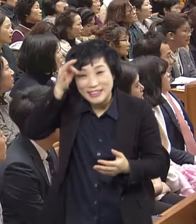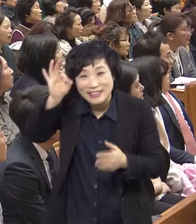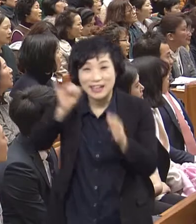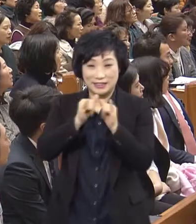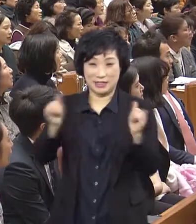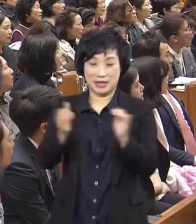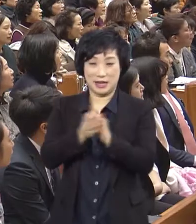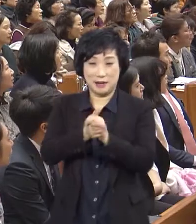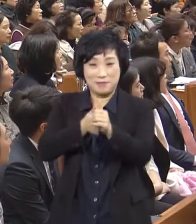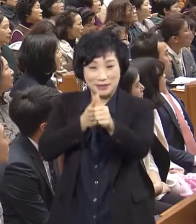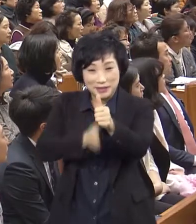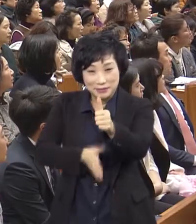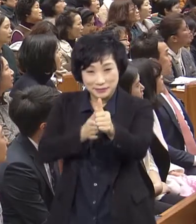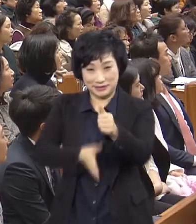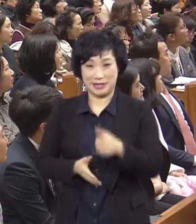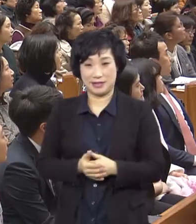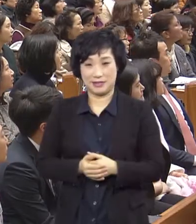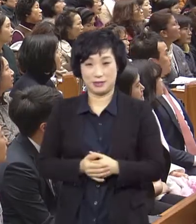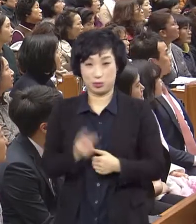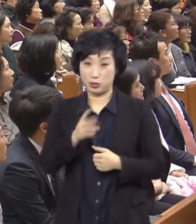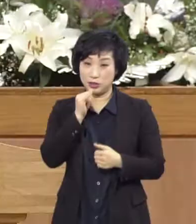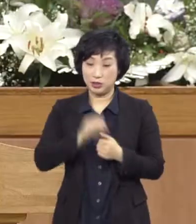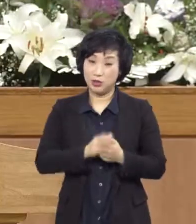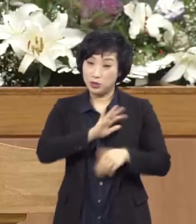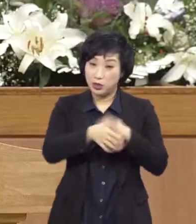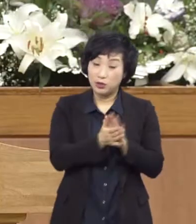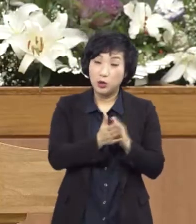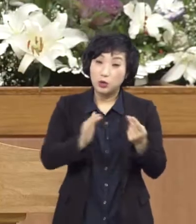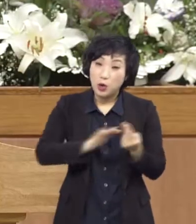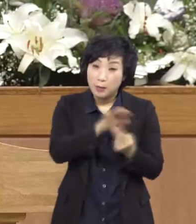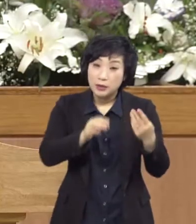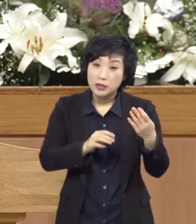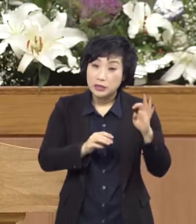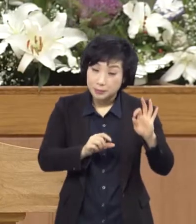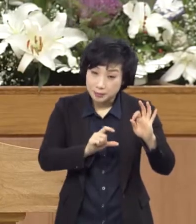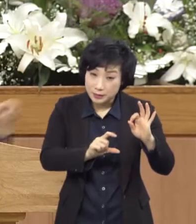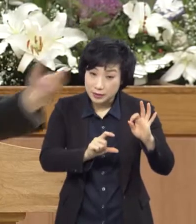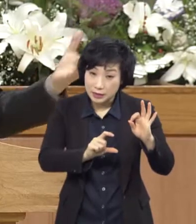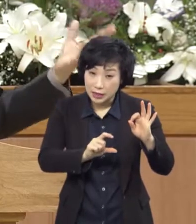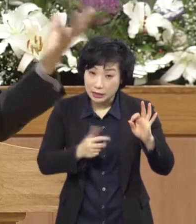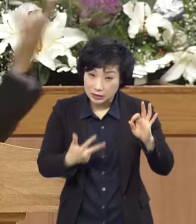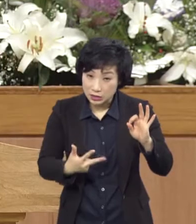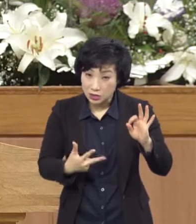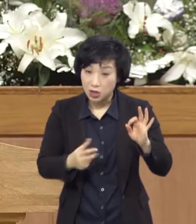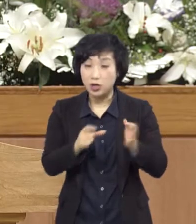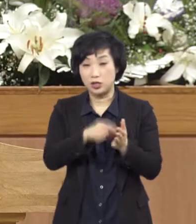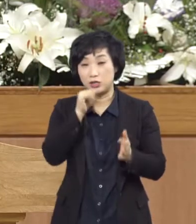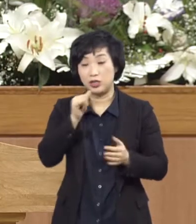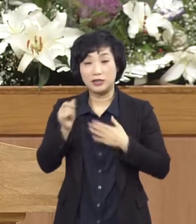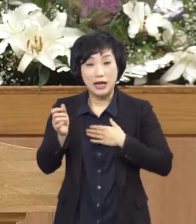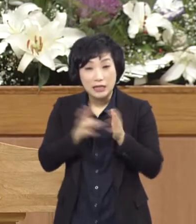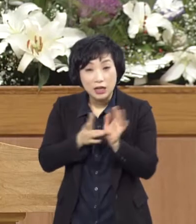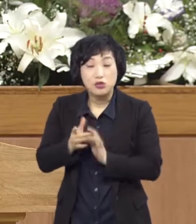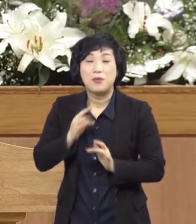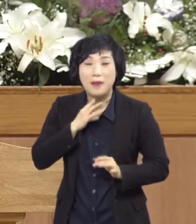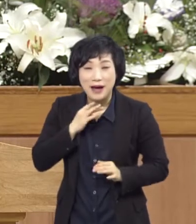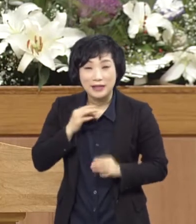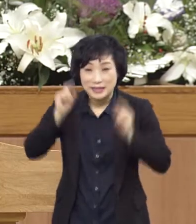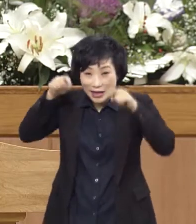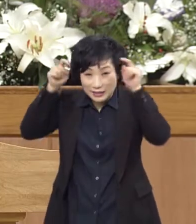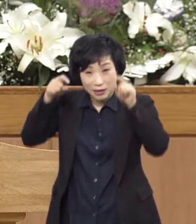인정하시면 아멘합시다. 요한복음 10장 7절에도 나만이 양의 문이야.